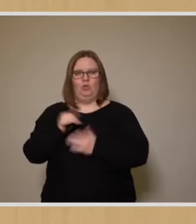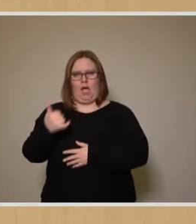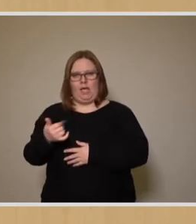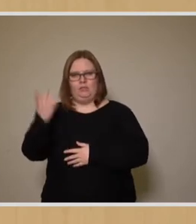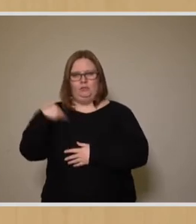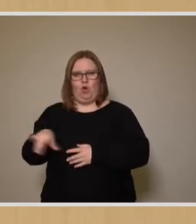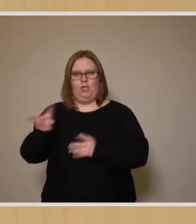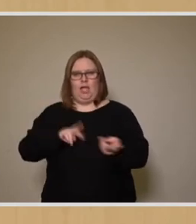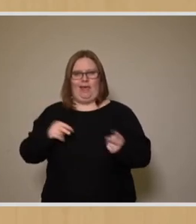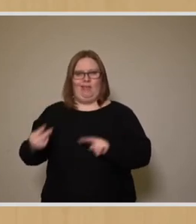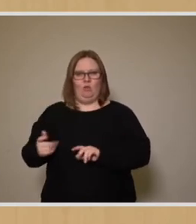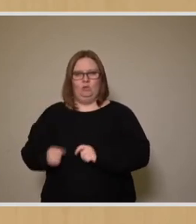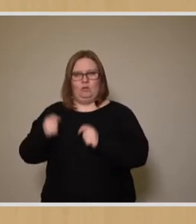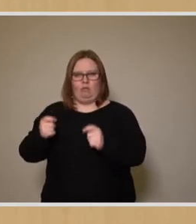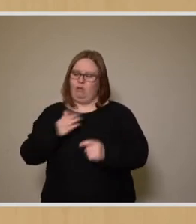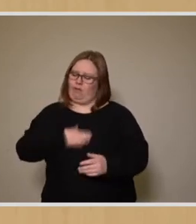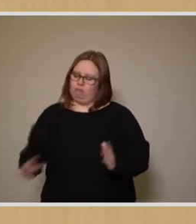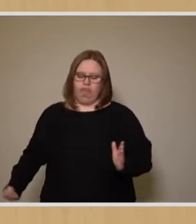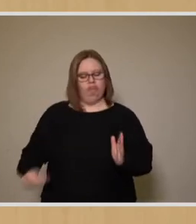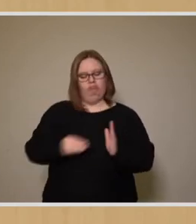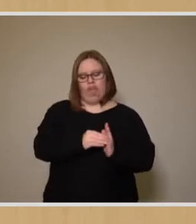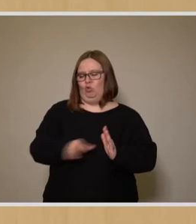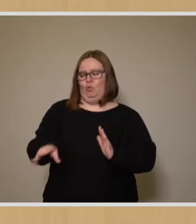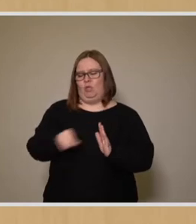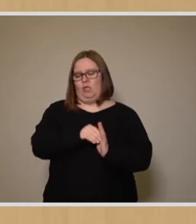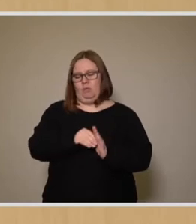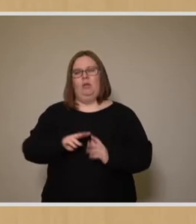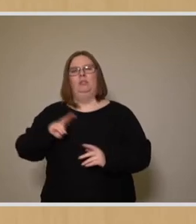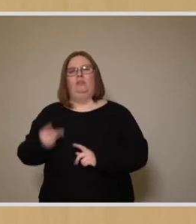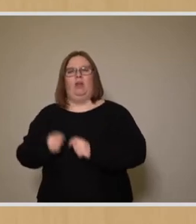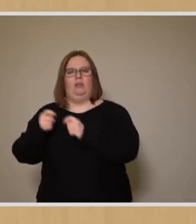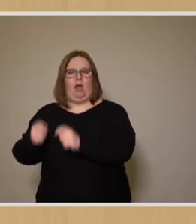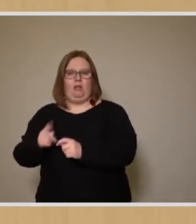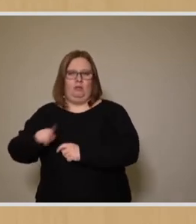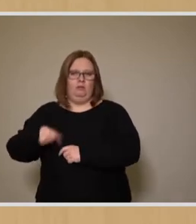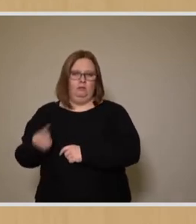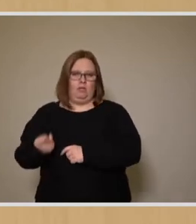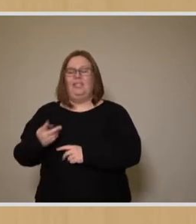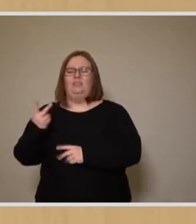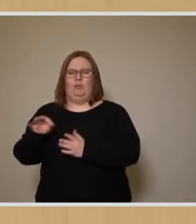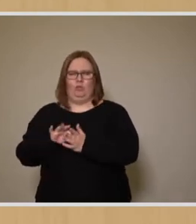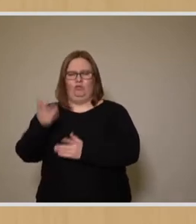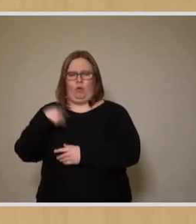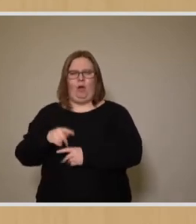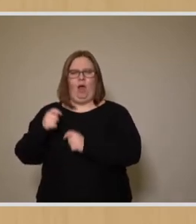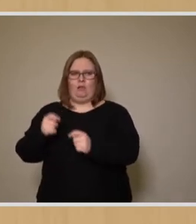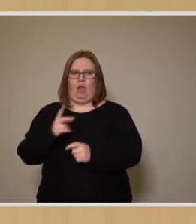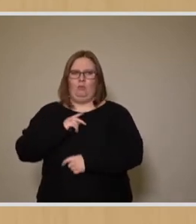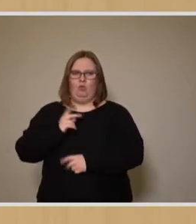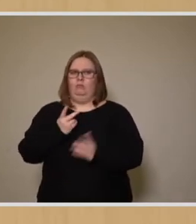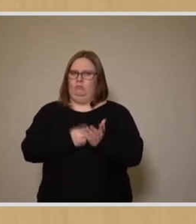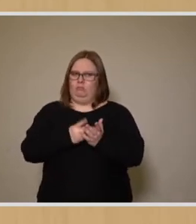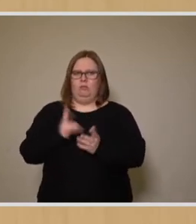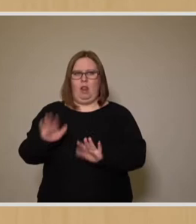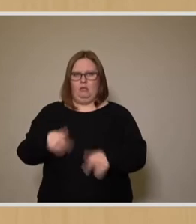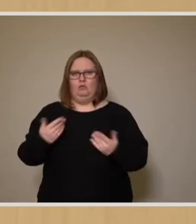des Änderungsantrages so in unseren übernehmen. Den zweiten Punkt des Antrages werden wir so lassen, wie er